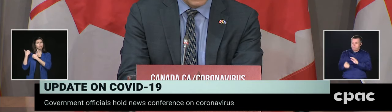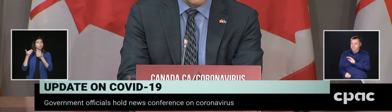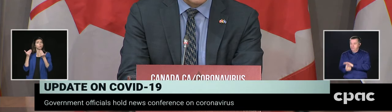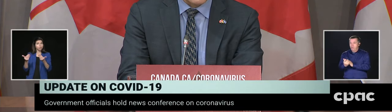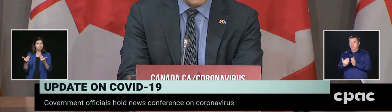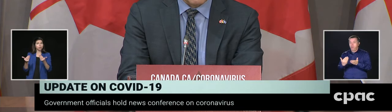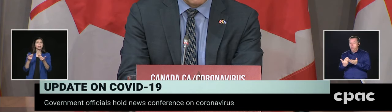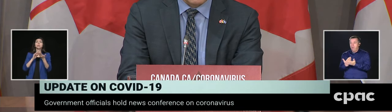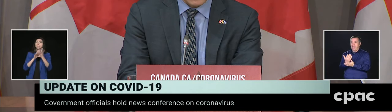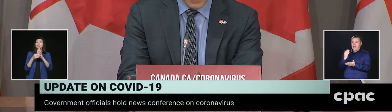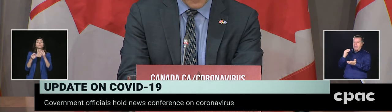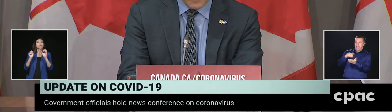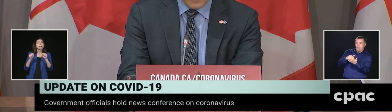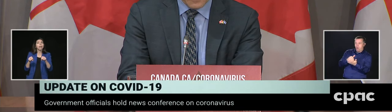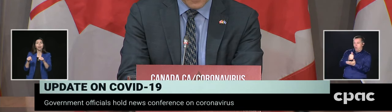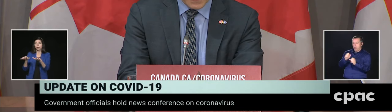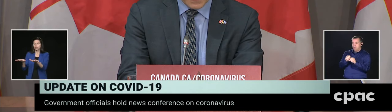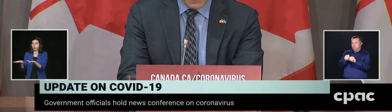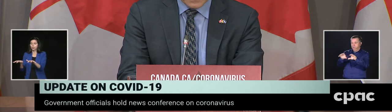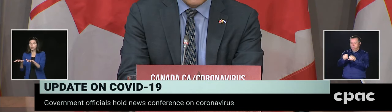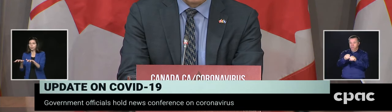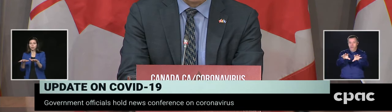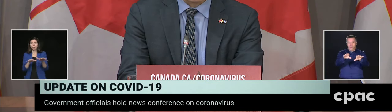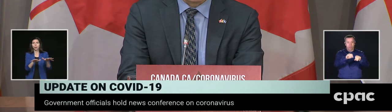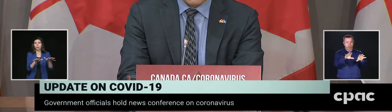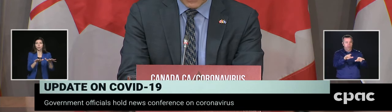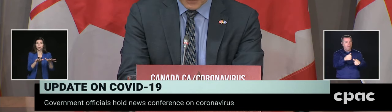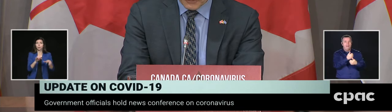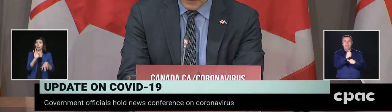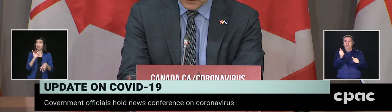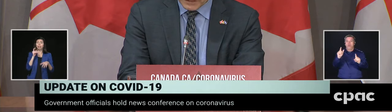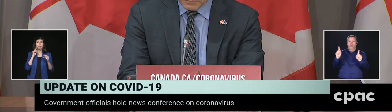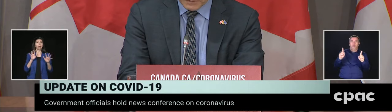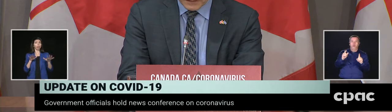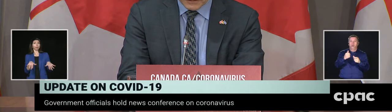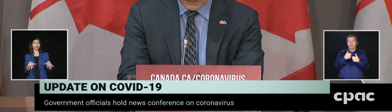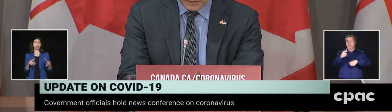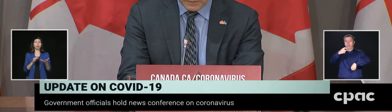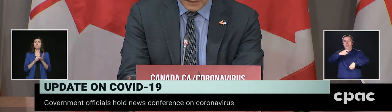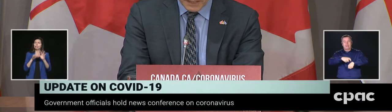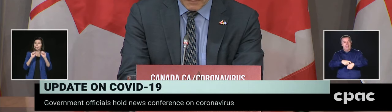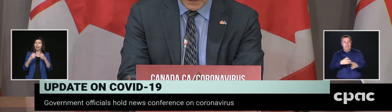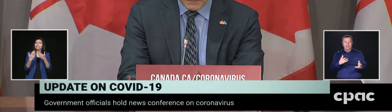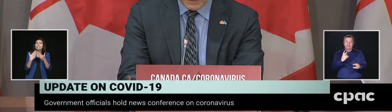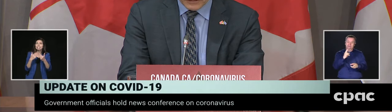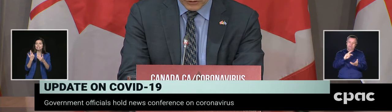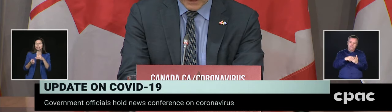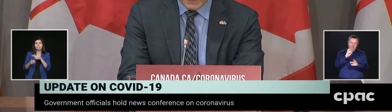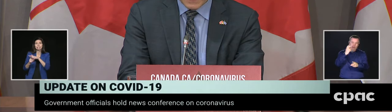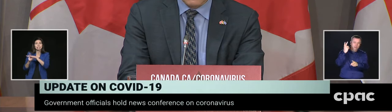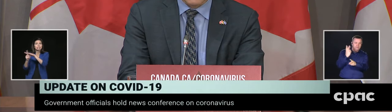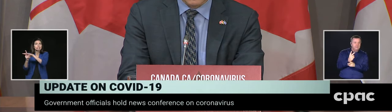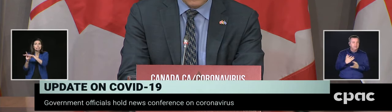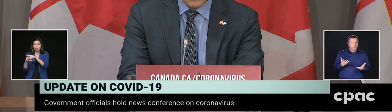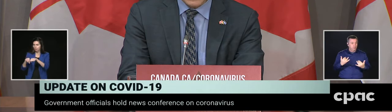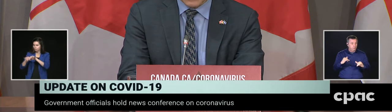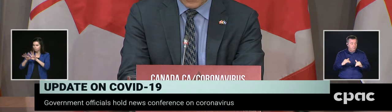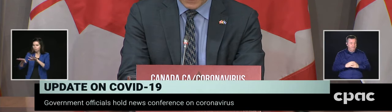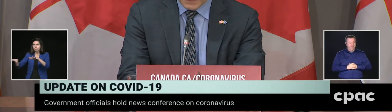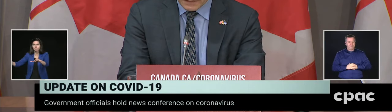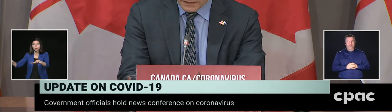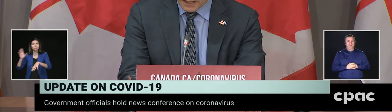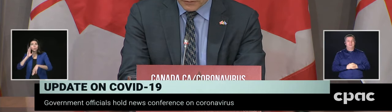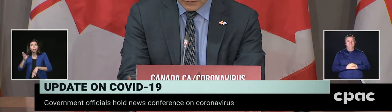où et n'importe quand. Some parts of our country will experience the epidemic slowing down